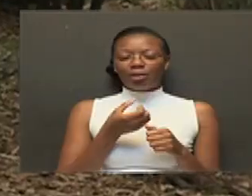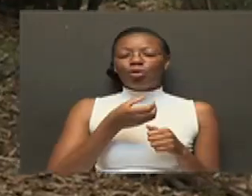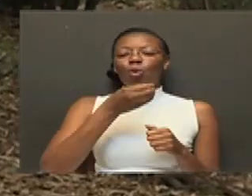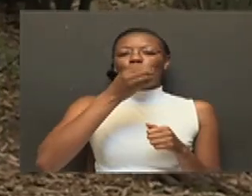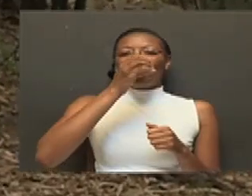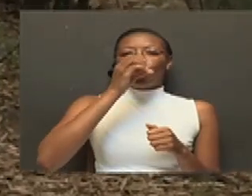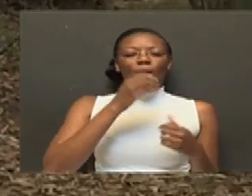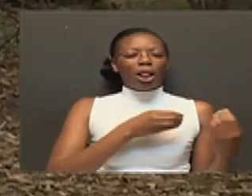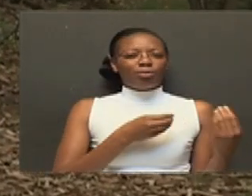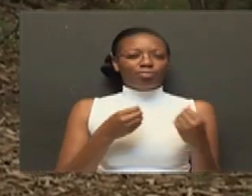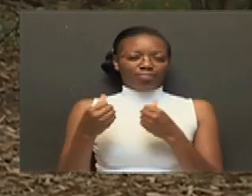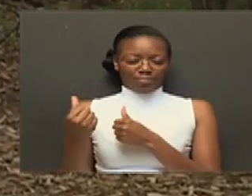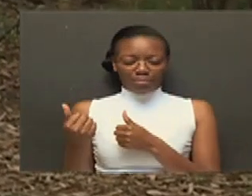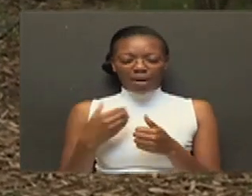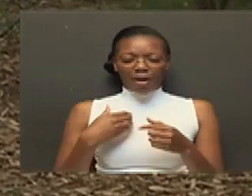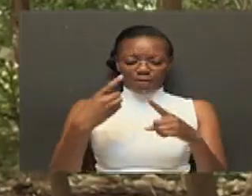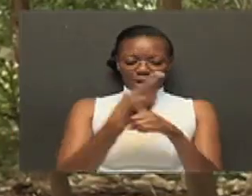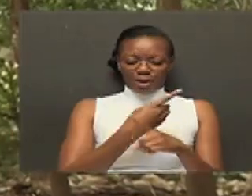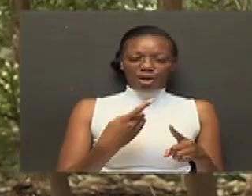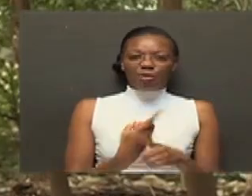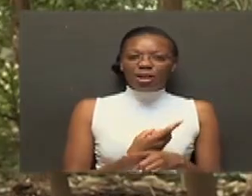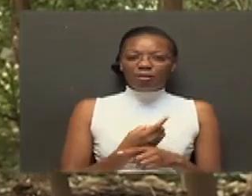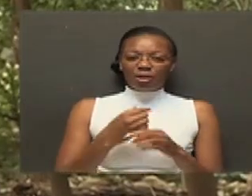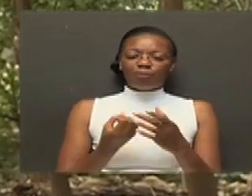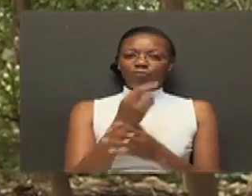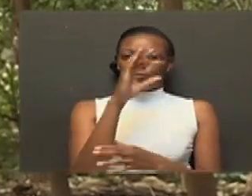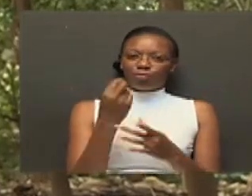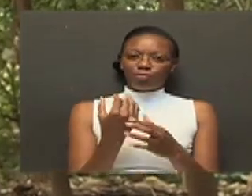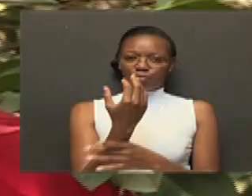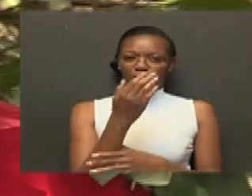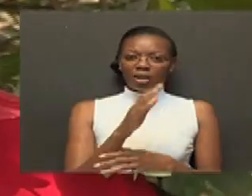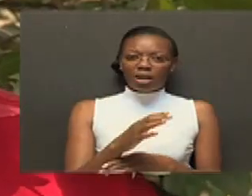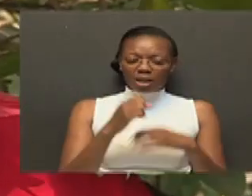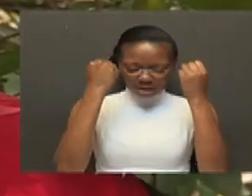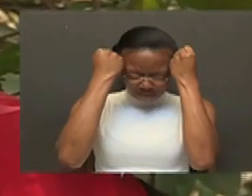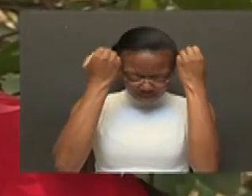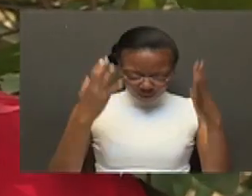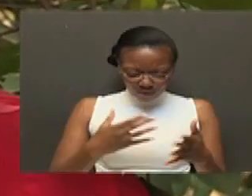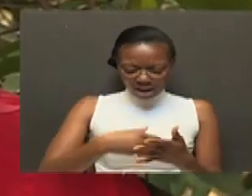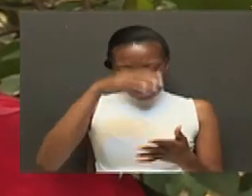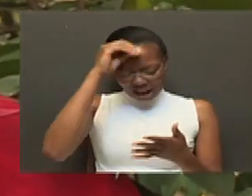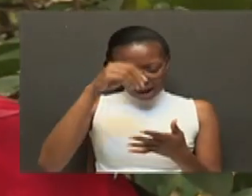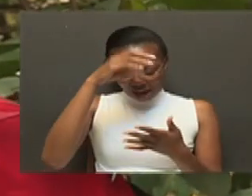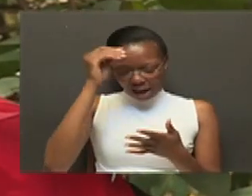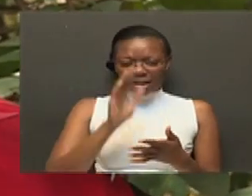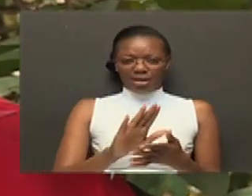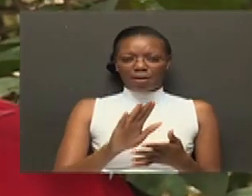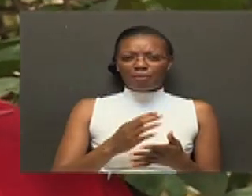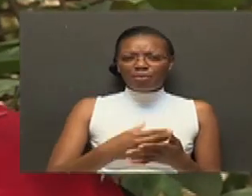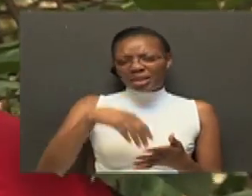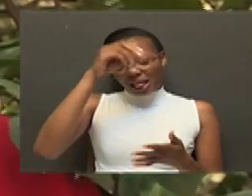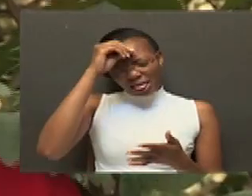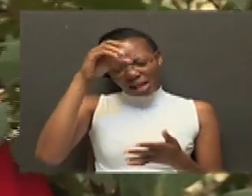kuhusu miti shamba ambayo wanafunzi chuo hapa na wakulima hufunzwa. Tunawafunza mambo mingi sana ya botany.